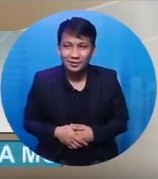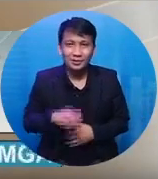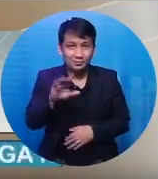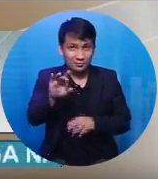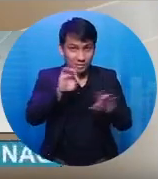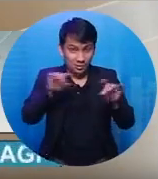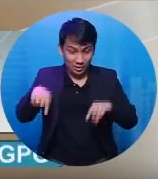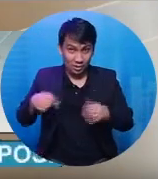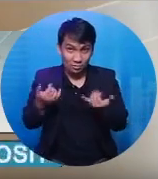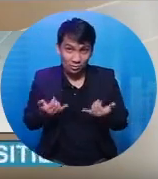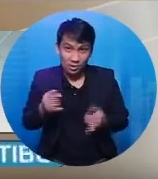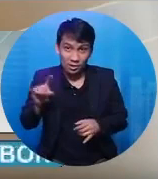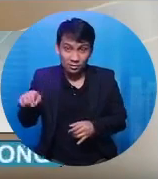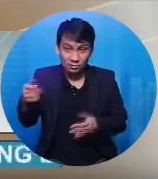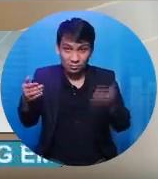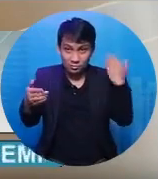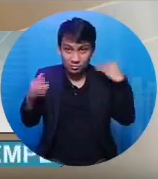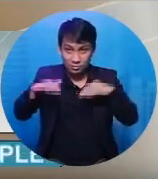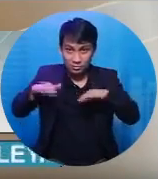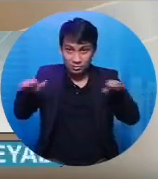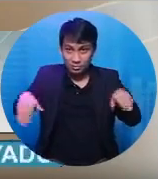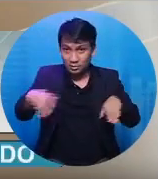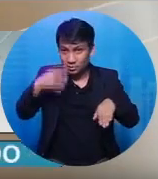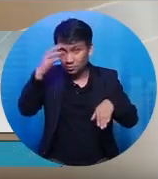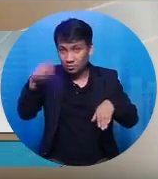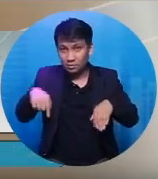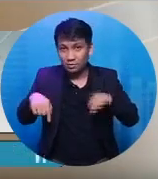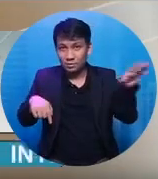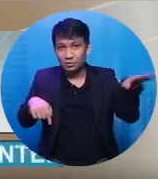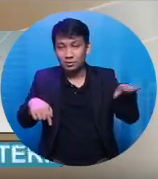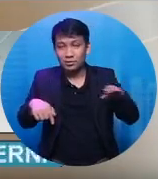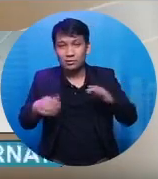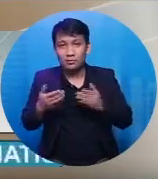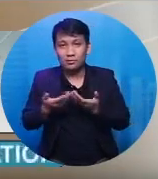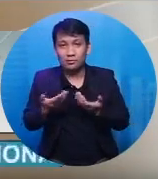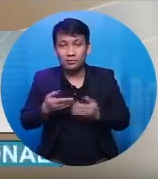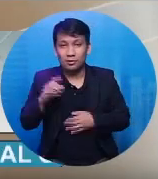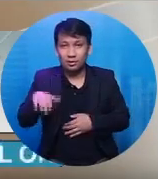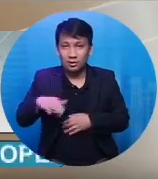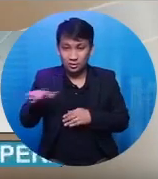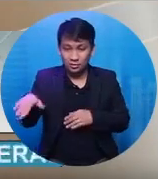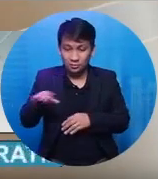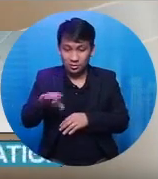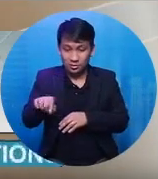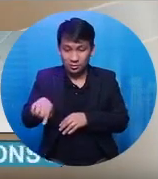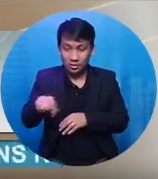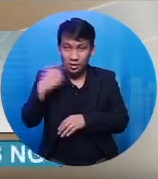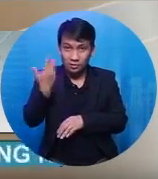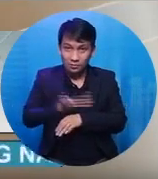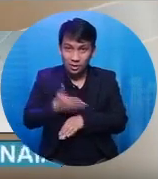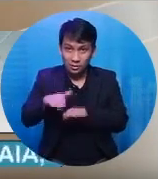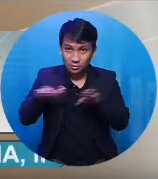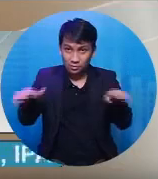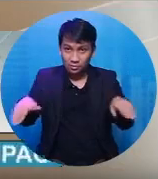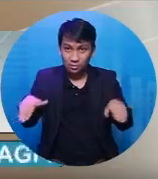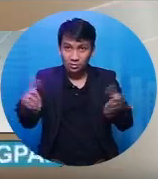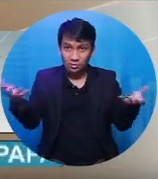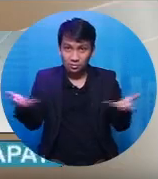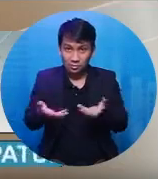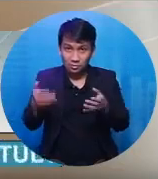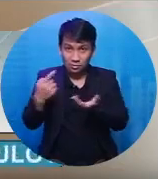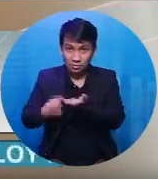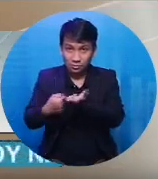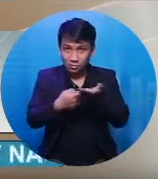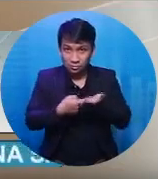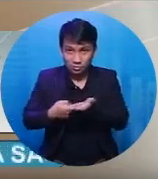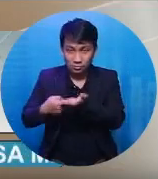Pinapili po siya ng mga bata. Nag-invento ka na naman ng salita dyan. Hindi naman ako sinasabing ganyan. Pinapili ka ng mga anak mo na nag-usap kayo. Gusto